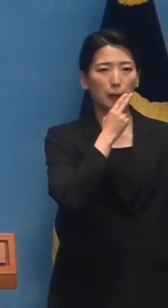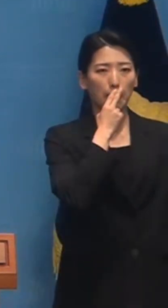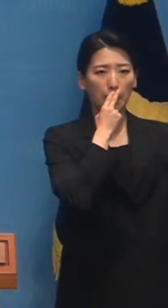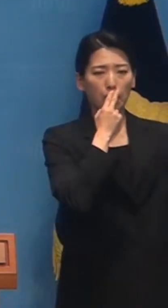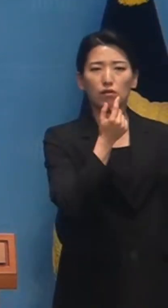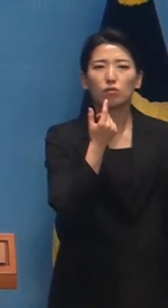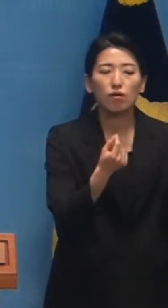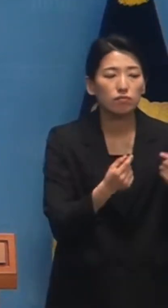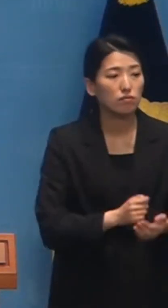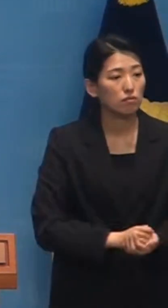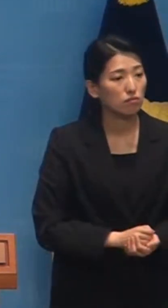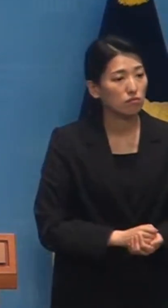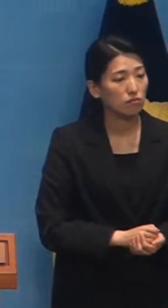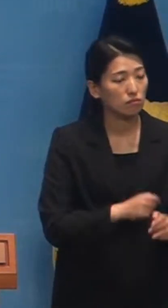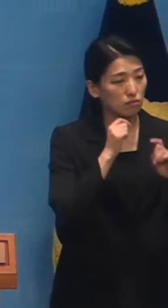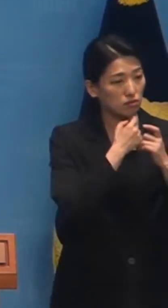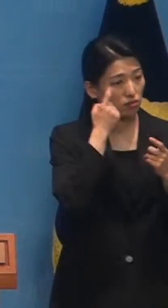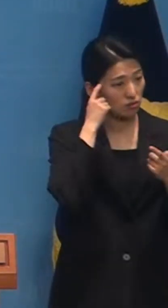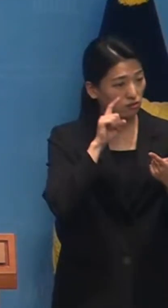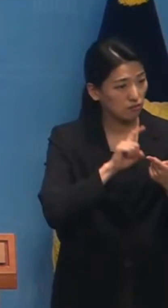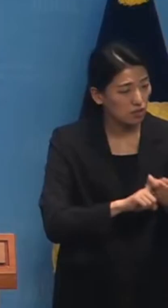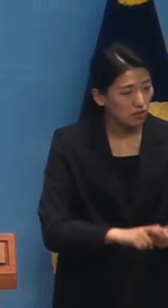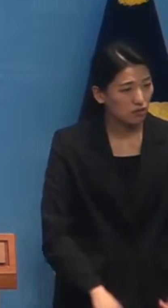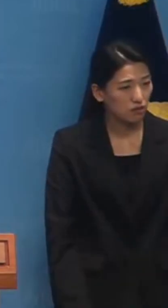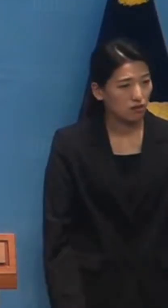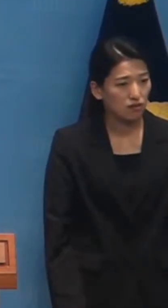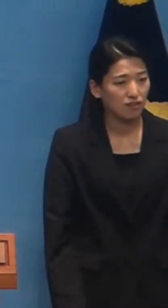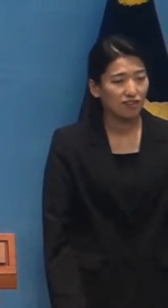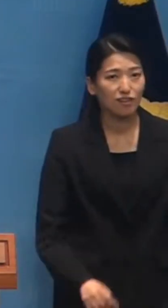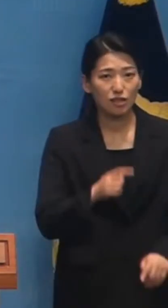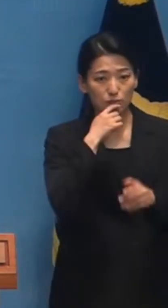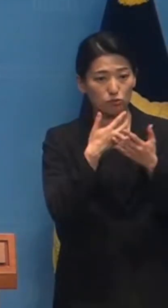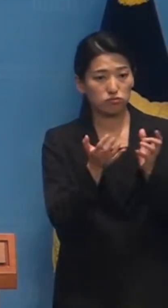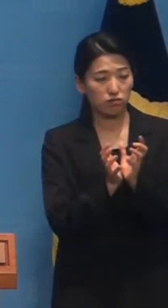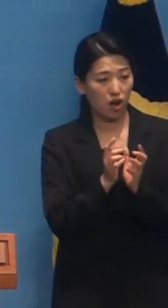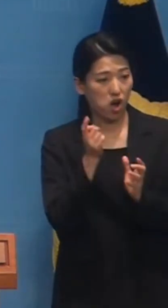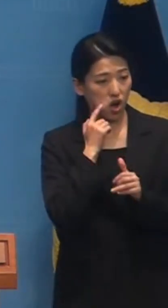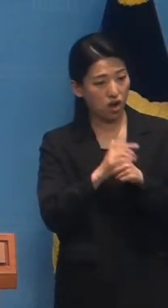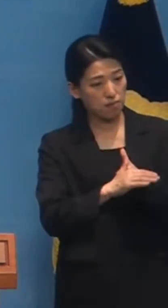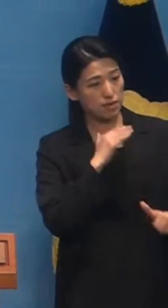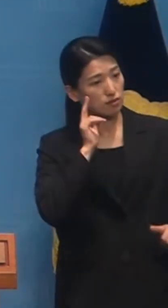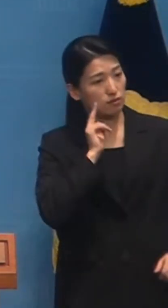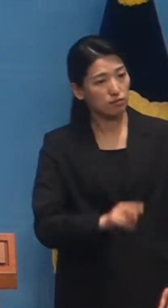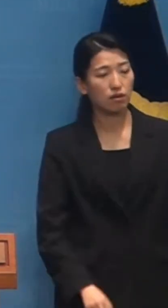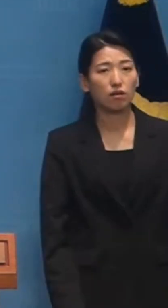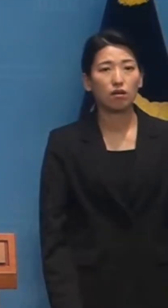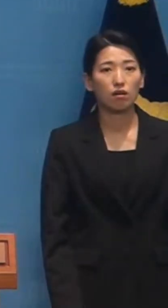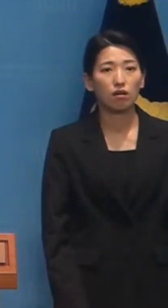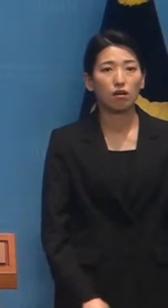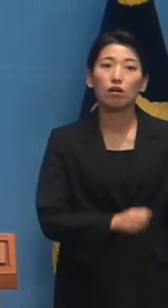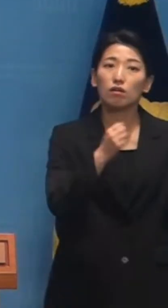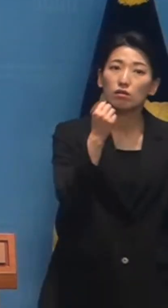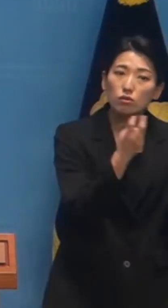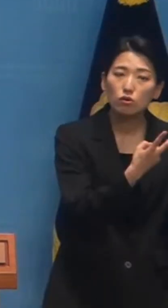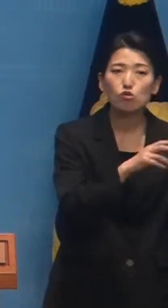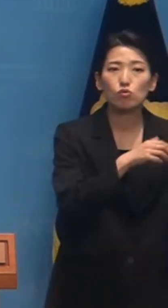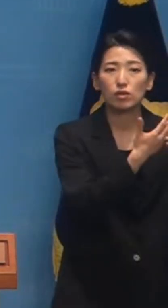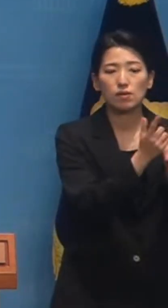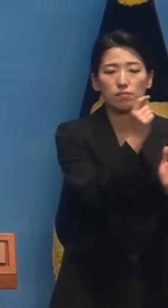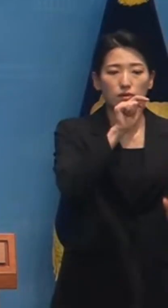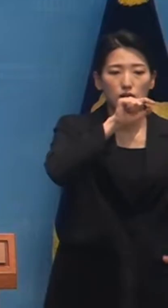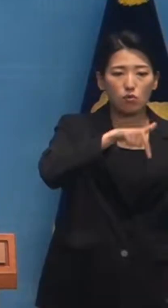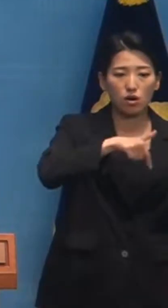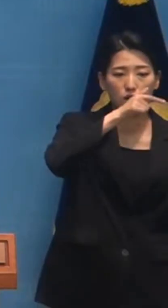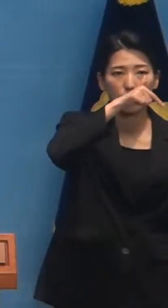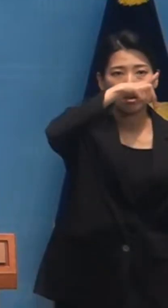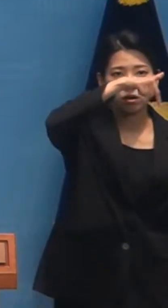발언을 통해 민주당을 폄훼하는 허위사실을 유포하였습니다. 이어 12일에는 같은 프로그램에 국민의힘 곽규택 의원이